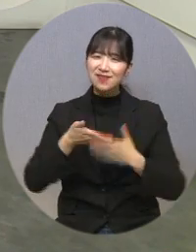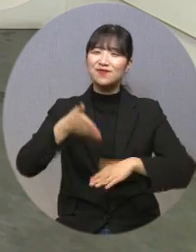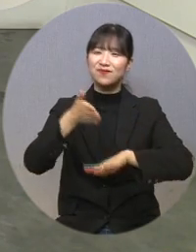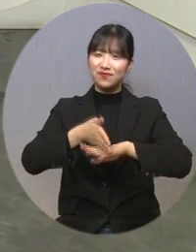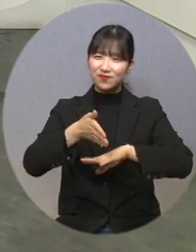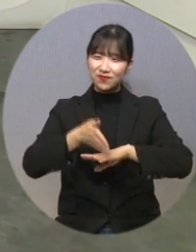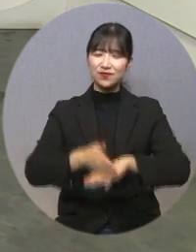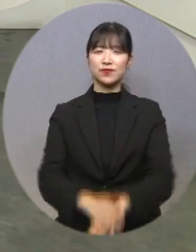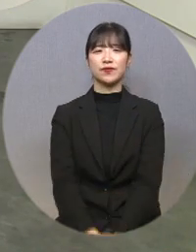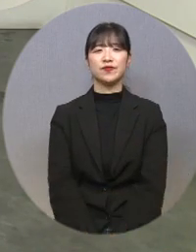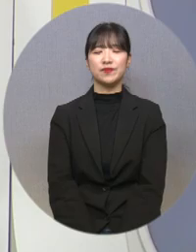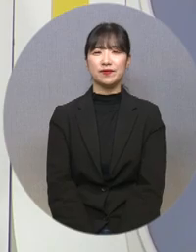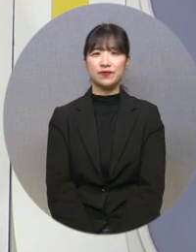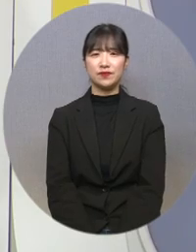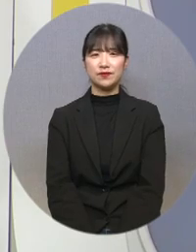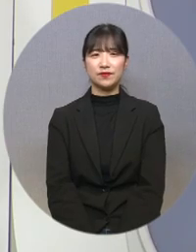고맙습니다.